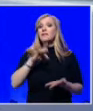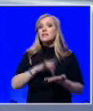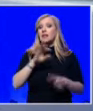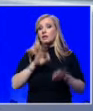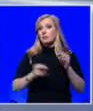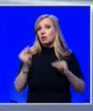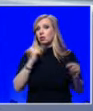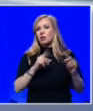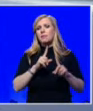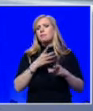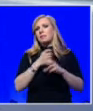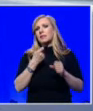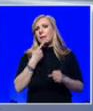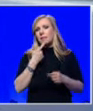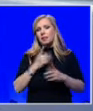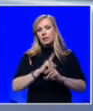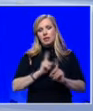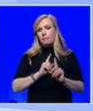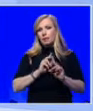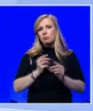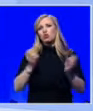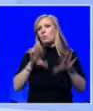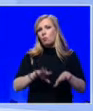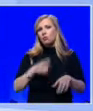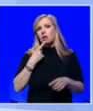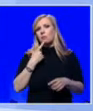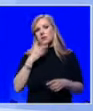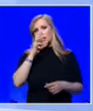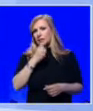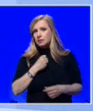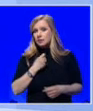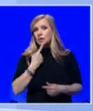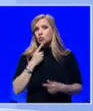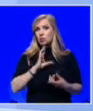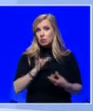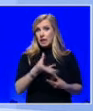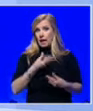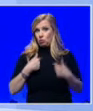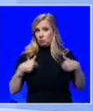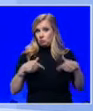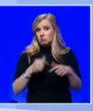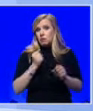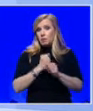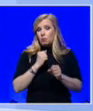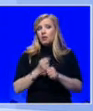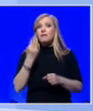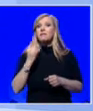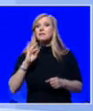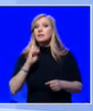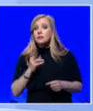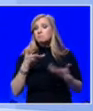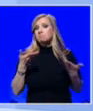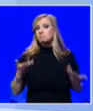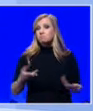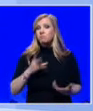Да не споменавам имена, защото мога да пропусна някой, може да ми се разсърди, с които заедно сме работили в Централни избирателни комисии,